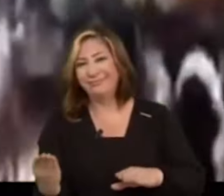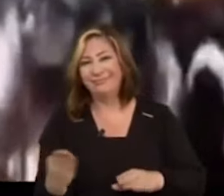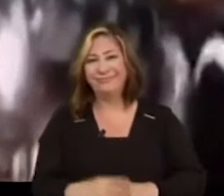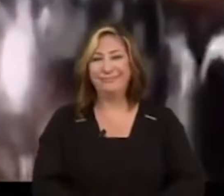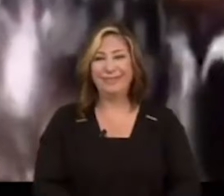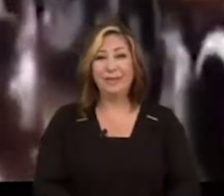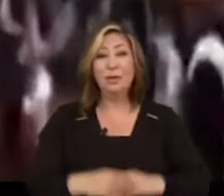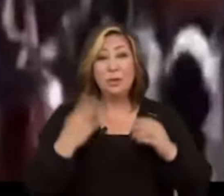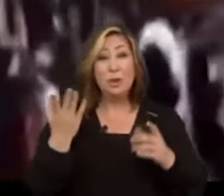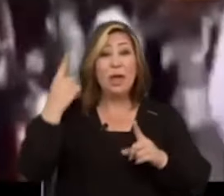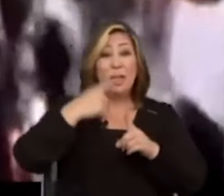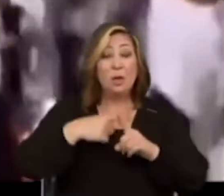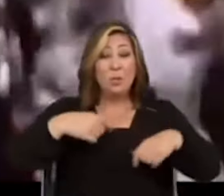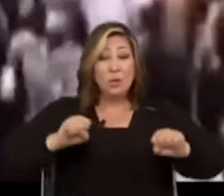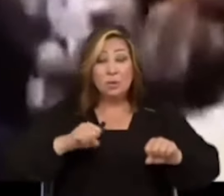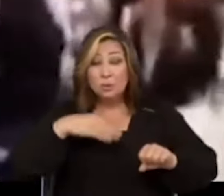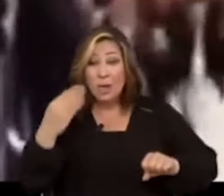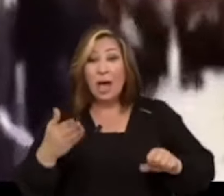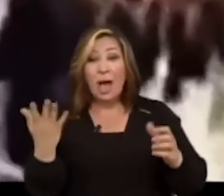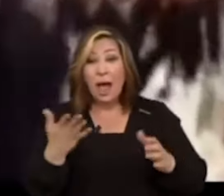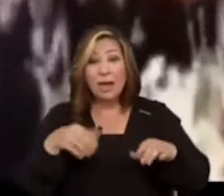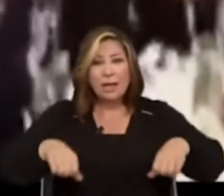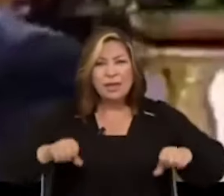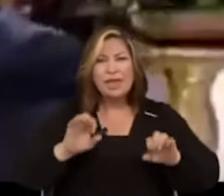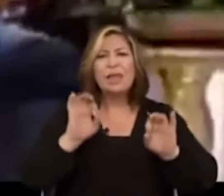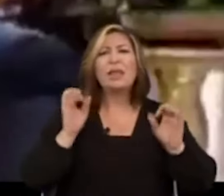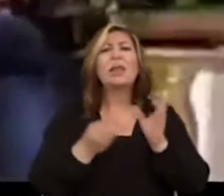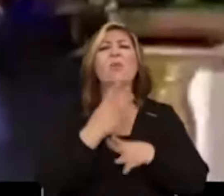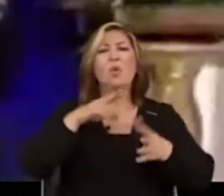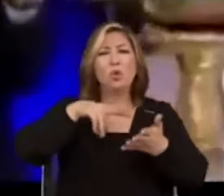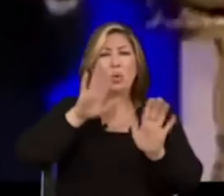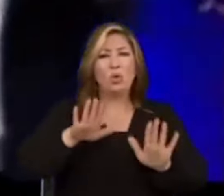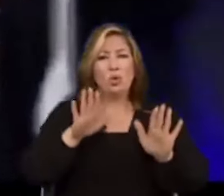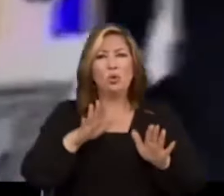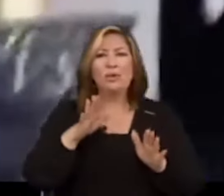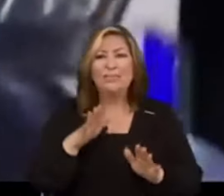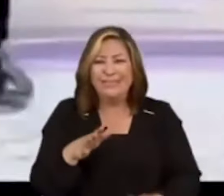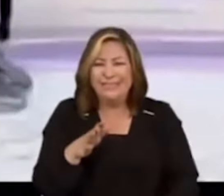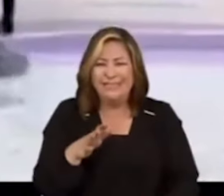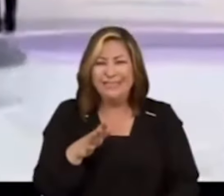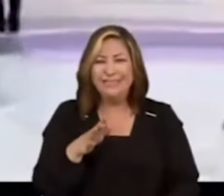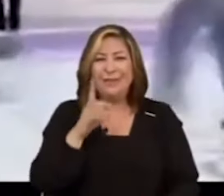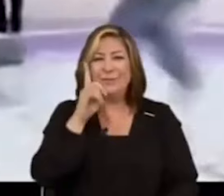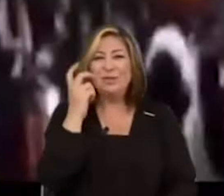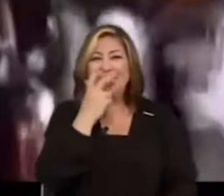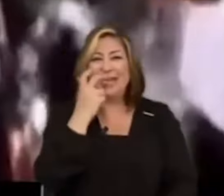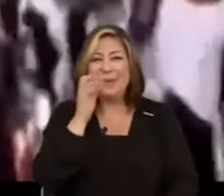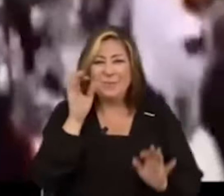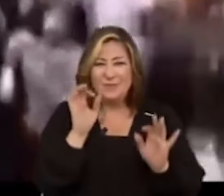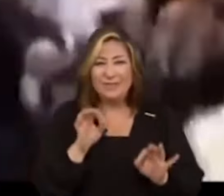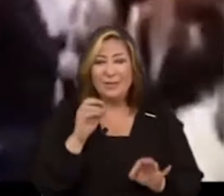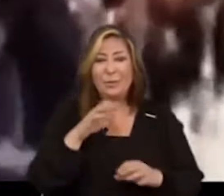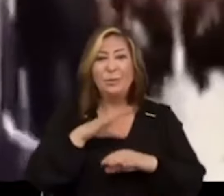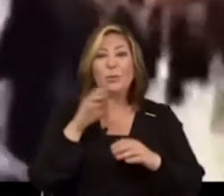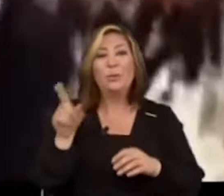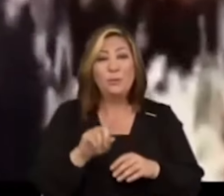yerde buluyor. Üstelik motordan düşmek için hareket halinde olman bile gerekmiyordu. Urfa Mardin beyleri demeye çalışman yeterliydi.